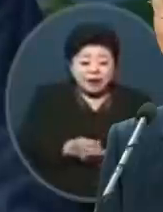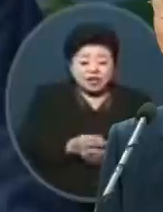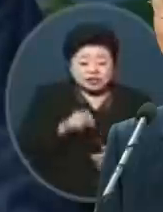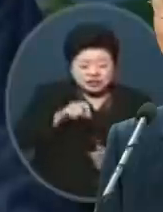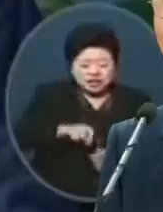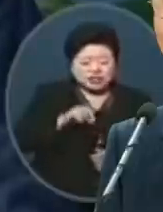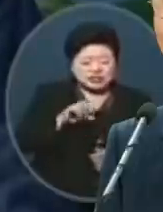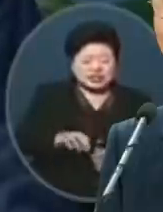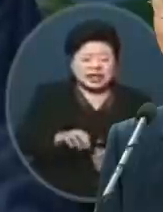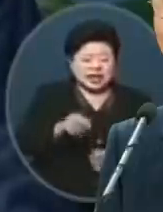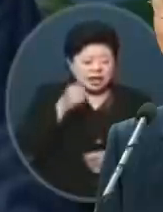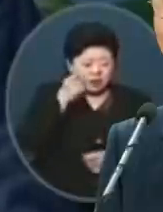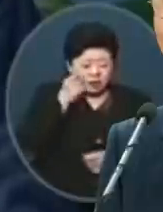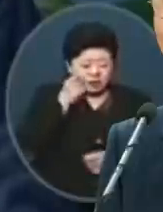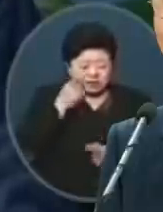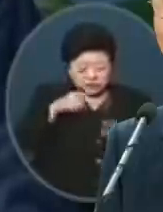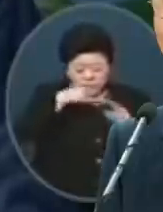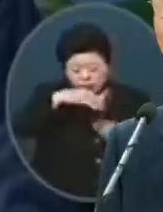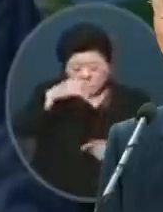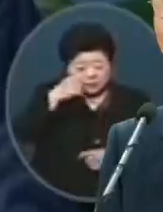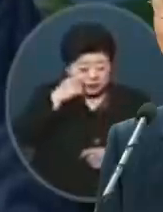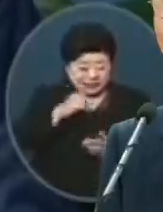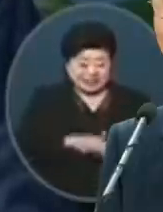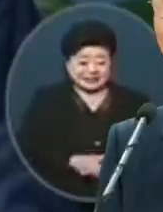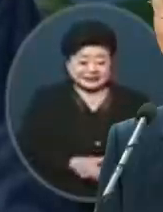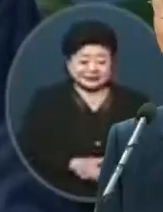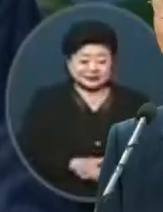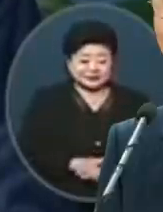정죄해서 지옥으로 보내지 못합니다.